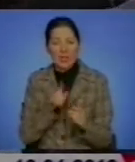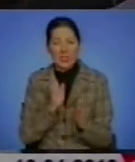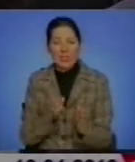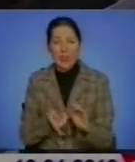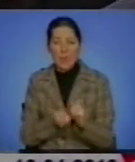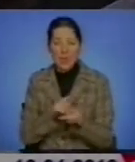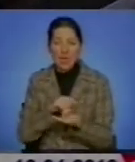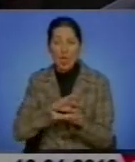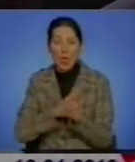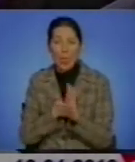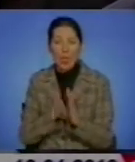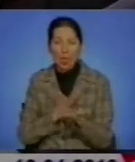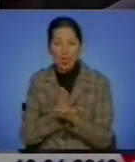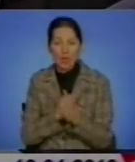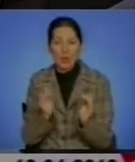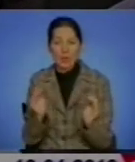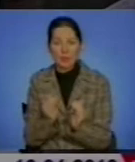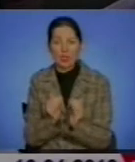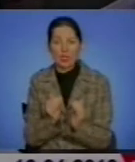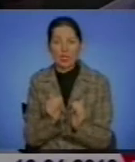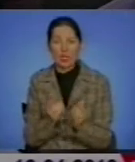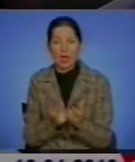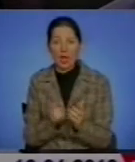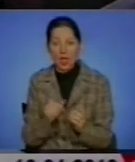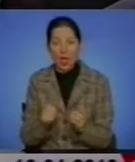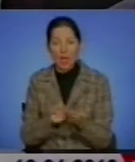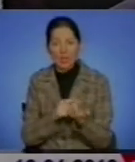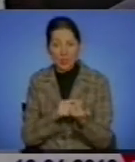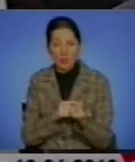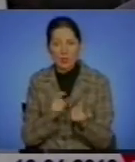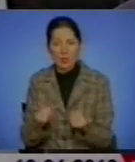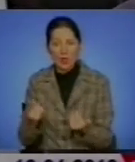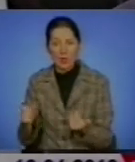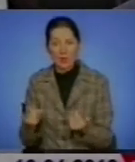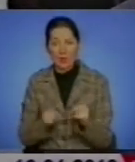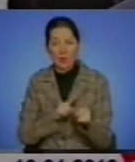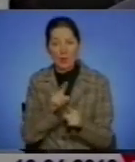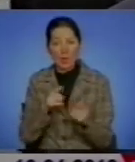контрактну службу, в зменшенні контингенту, а й переорієнтуванні